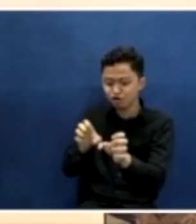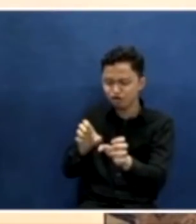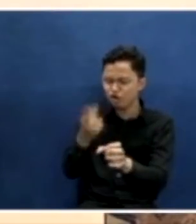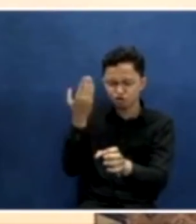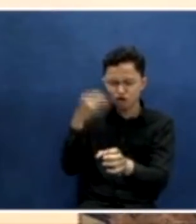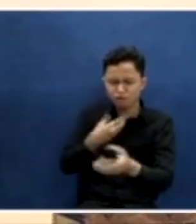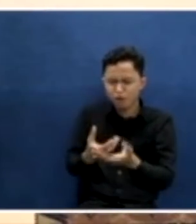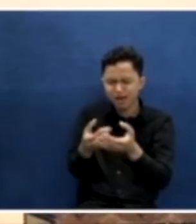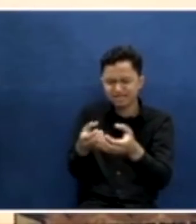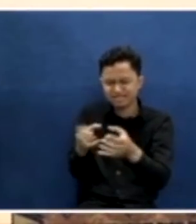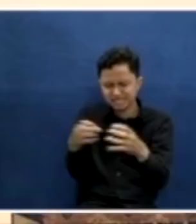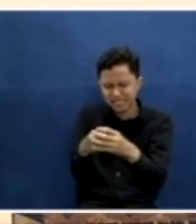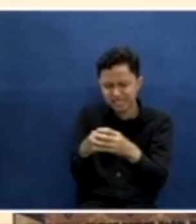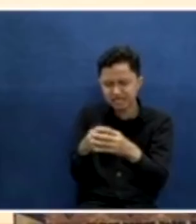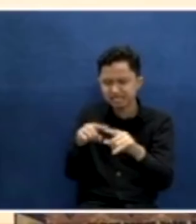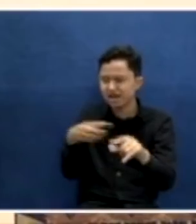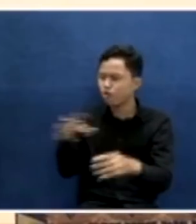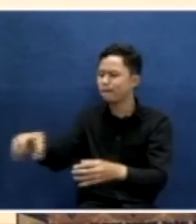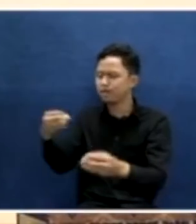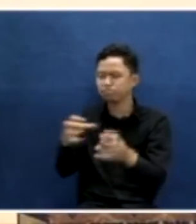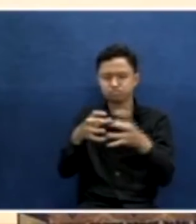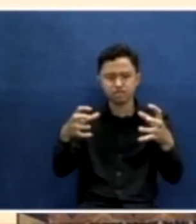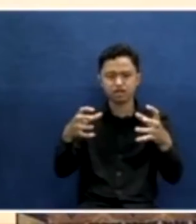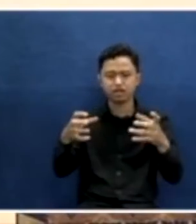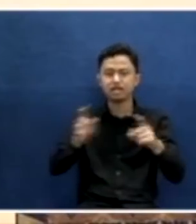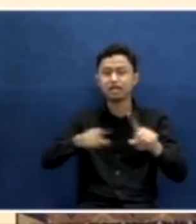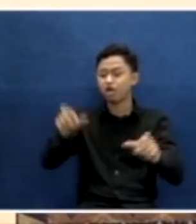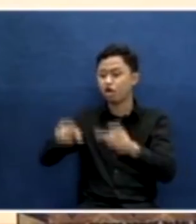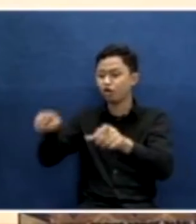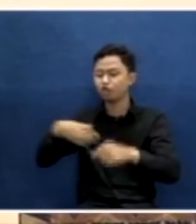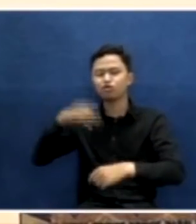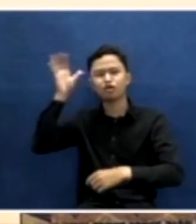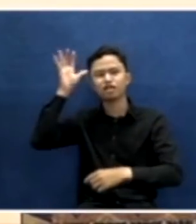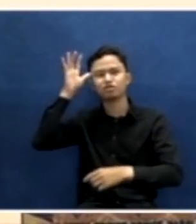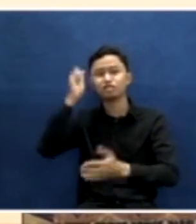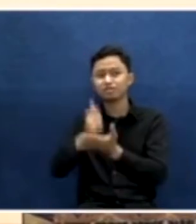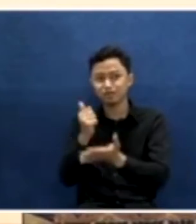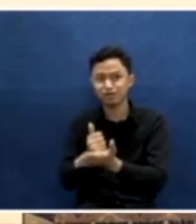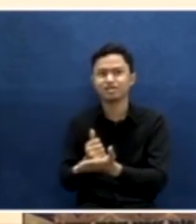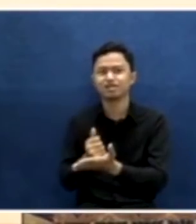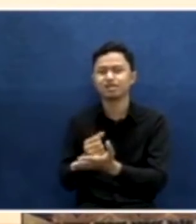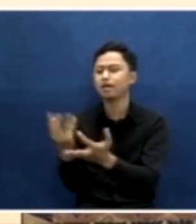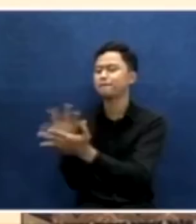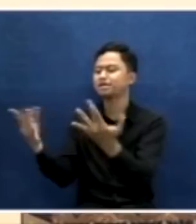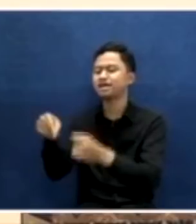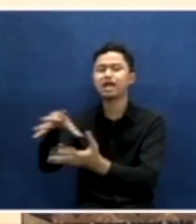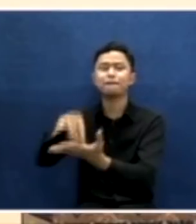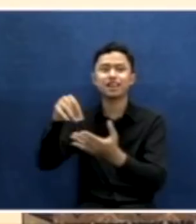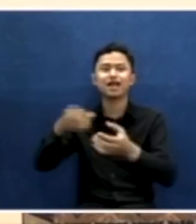lalu kemudian mereka pulang tanpa mereka sadari mereka telah mengambil telur syubhat telur yang sebenarnya bukan telur mereka